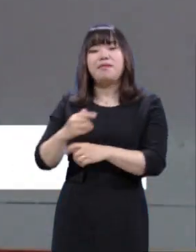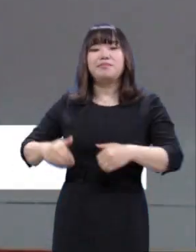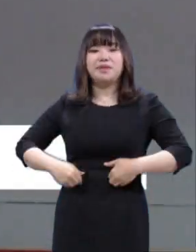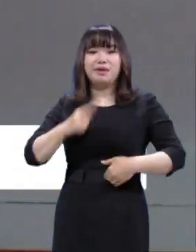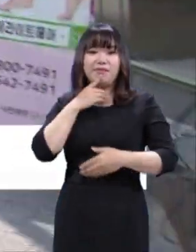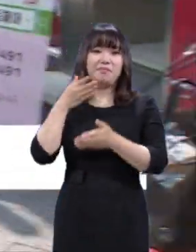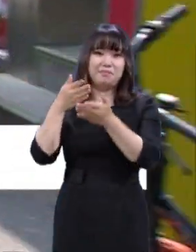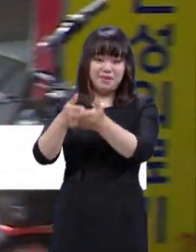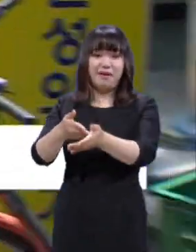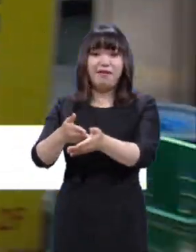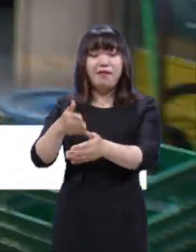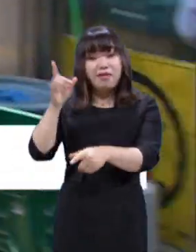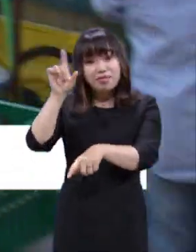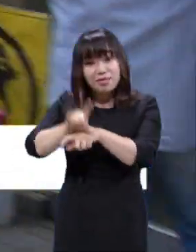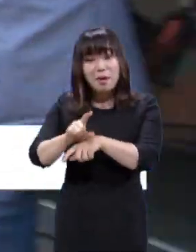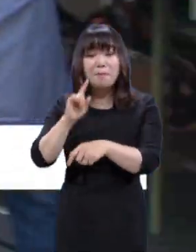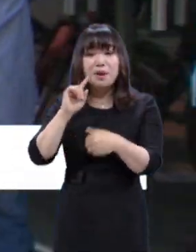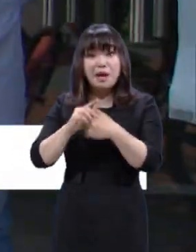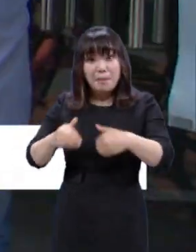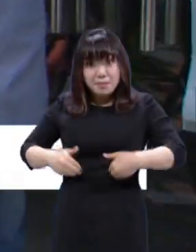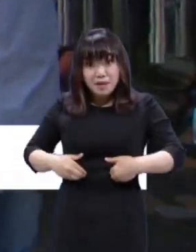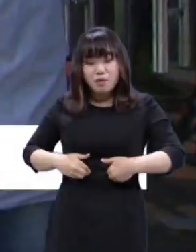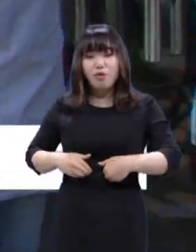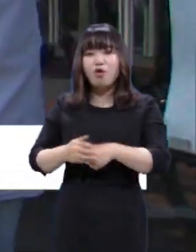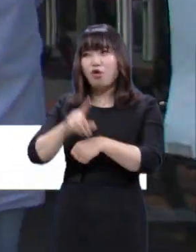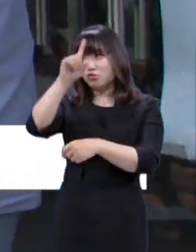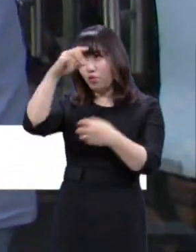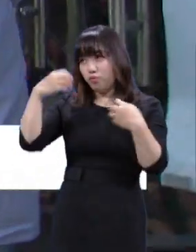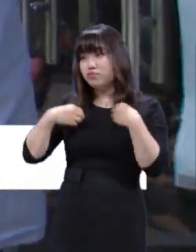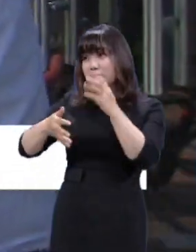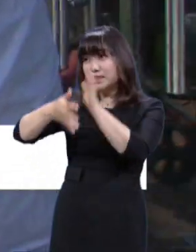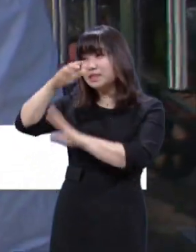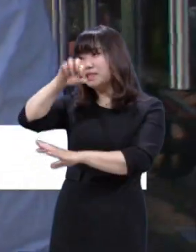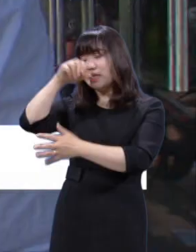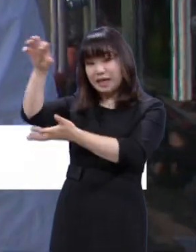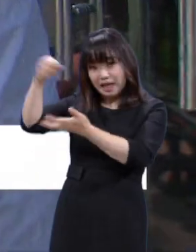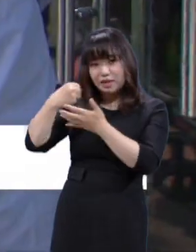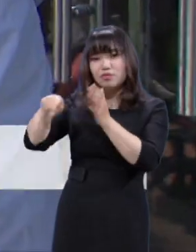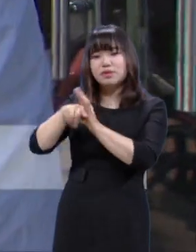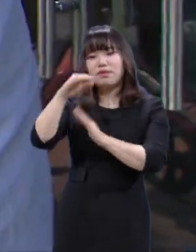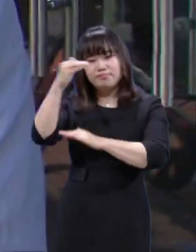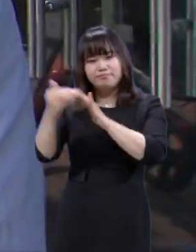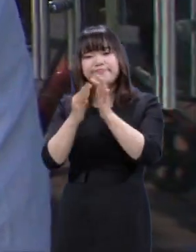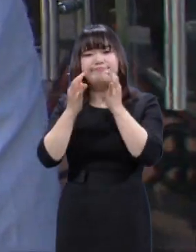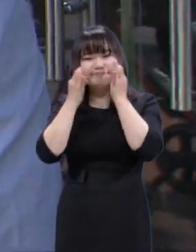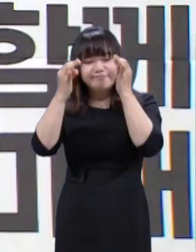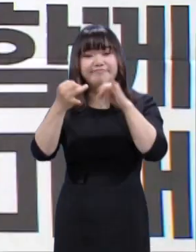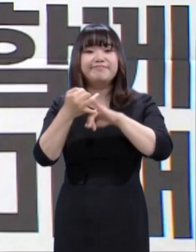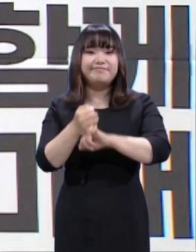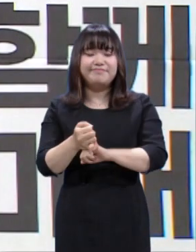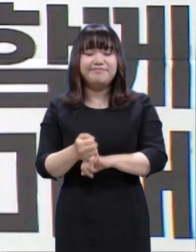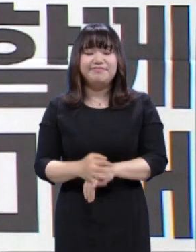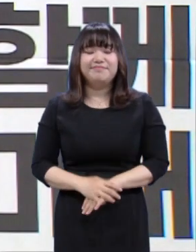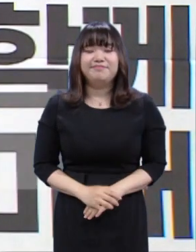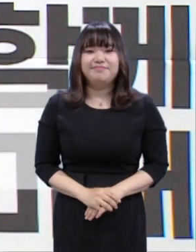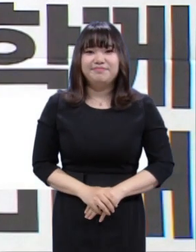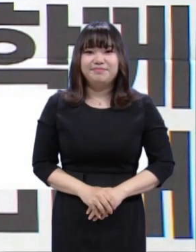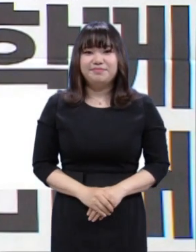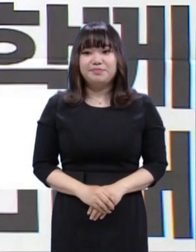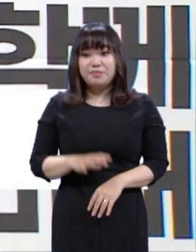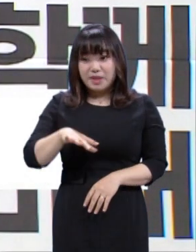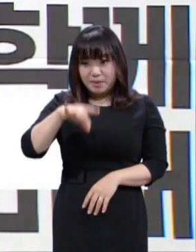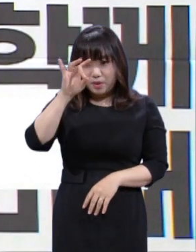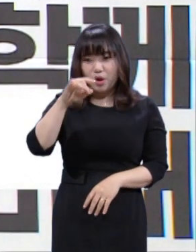전략입니다. 그러면서 필요한 사업 예산은 국시비 조달을 통해 성사시킨다는 공약입니다.